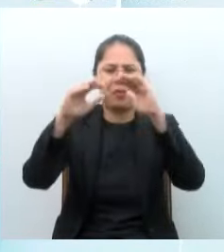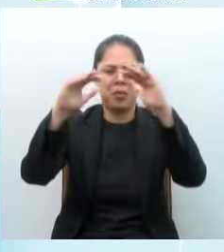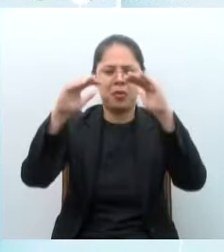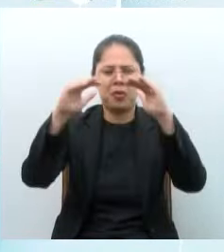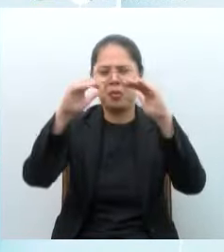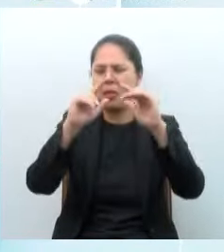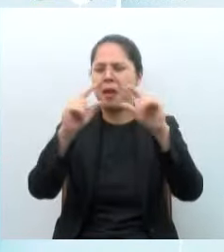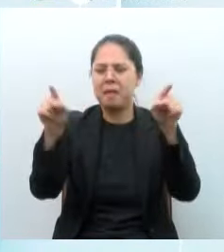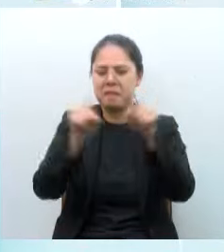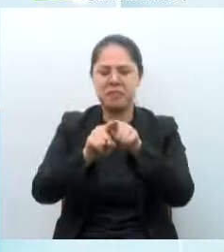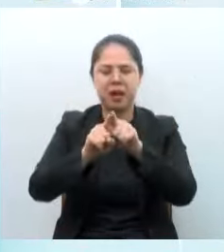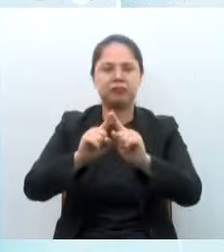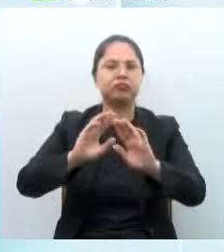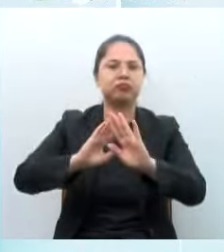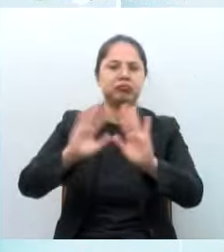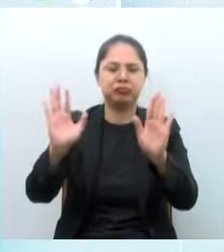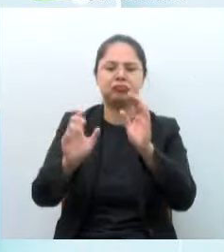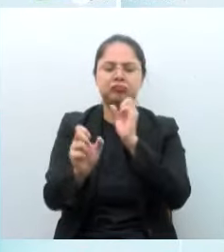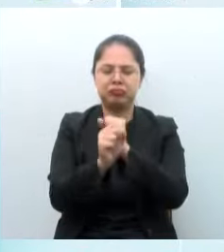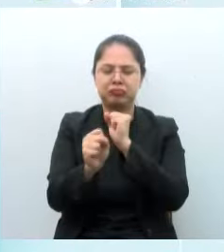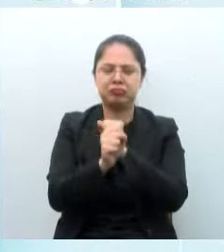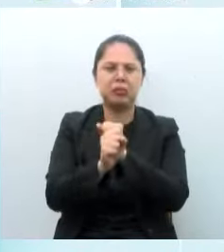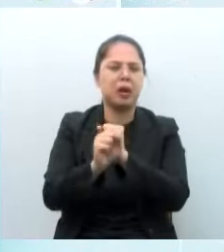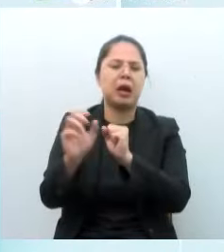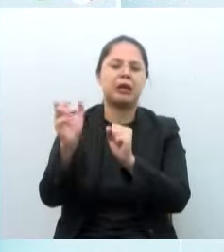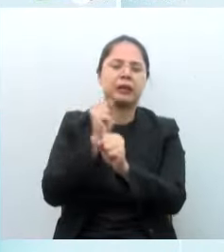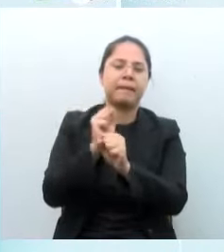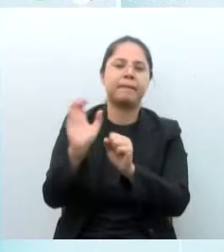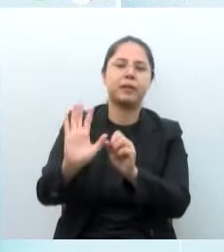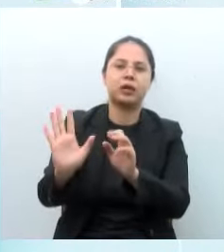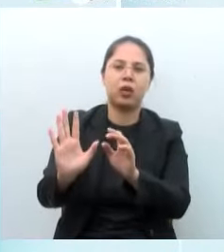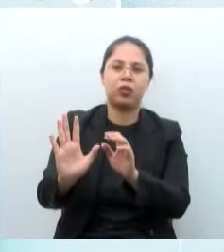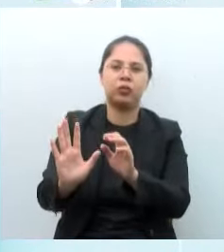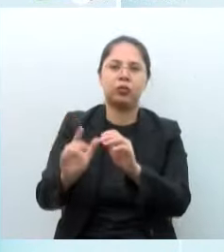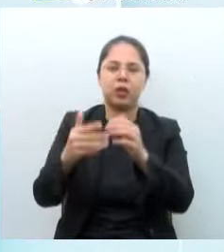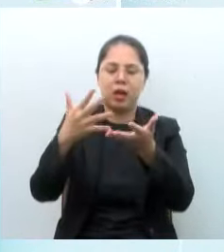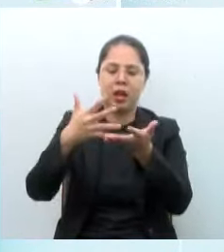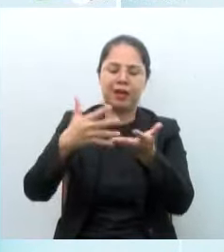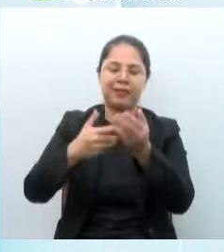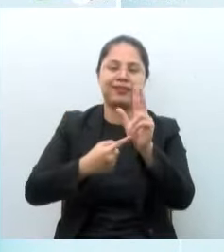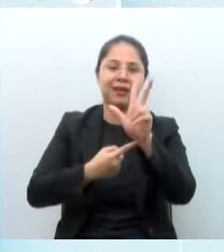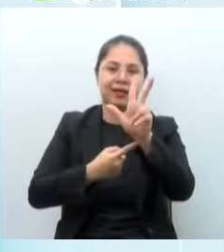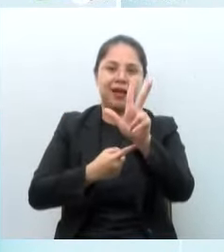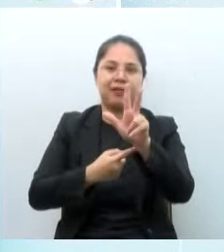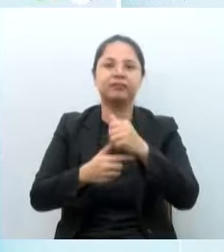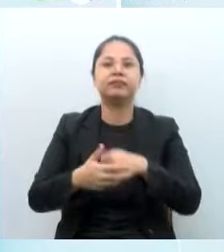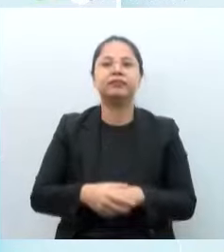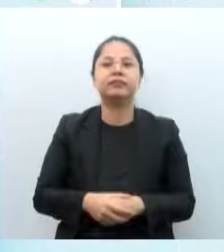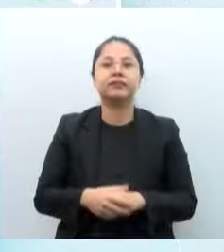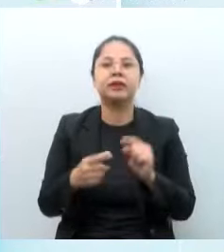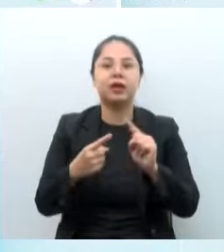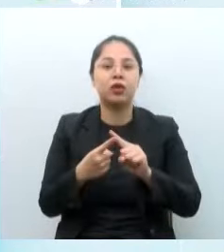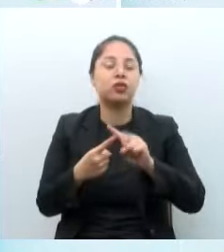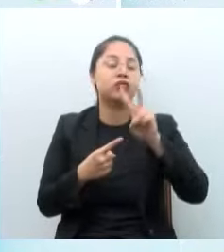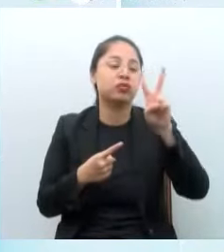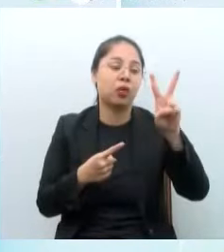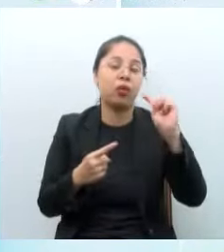งการที่ซ้ำซ้อนเป็นผลลัพธ์เดียวกันนี่ลดลงทั้ง3ระดับอย่างที่สองก็คือลดปริม